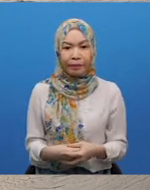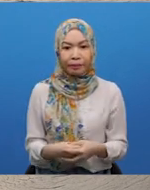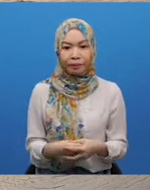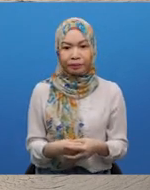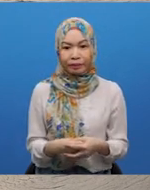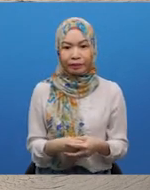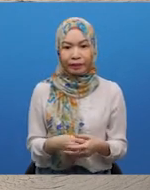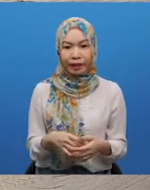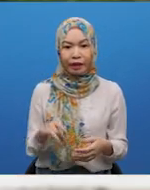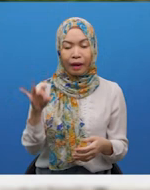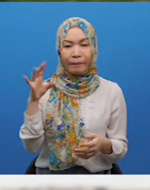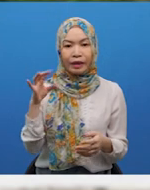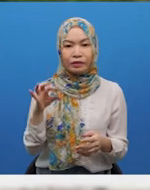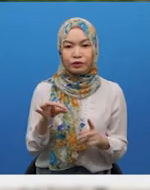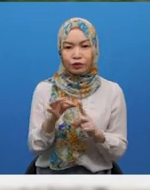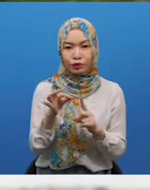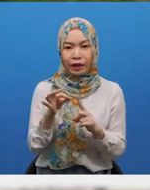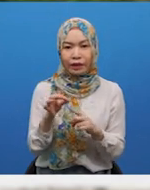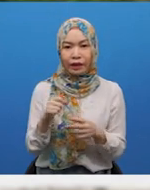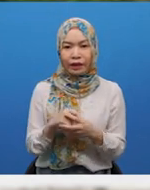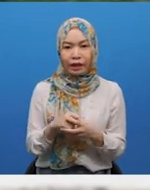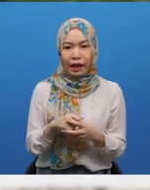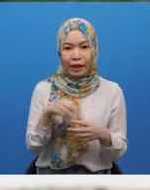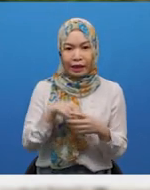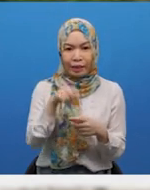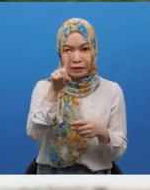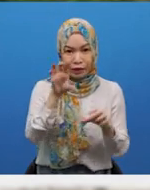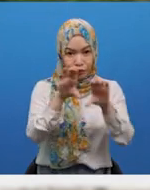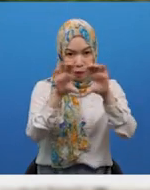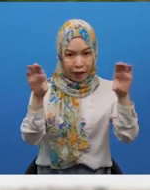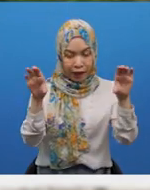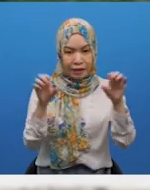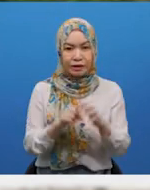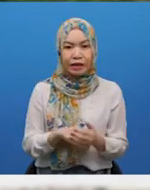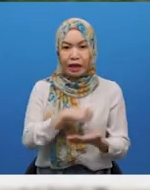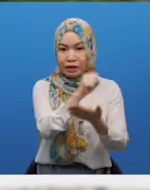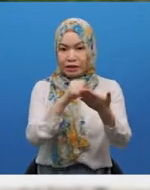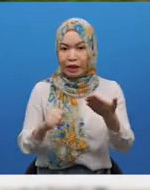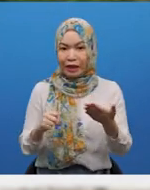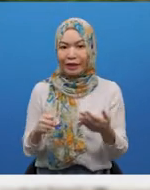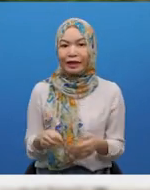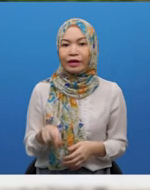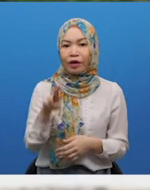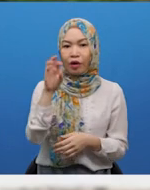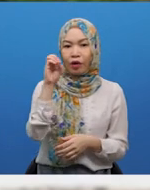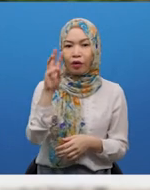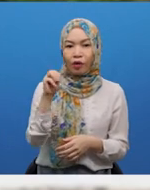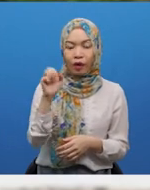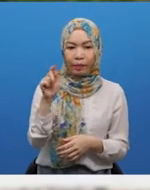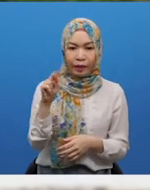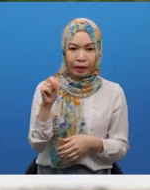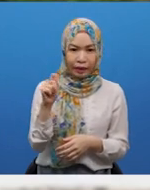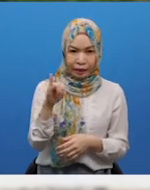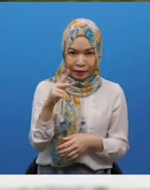satu baris. Syair boleh terdiri daripada syair romantik, syair